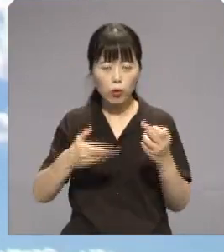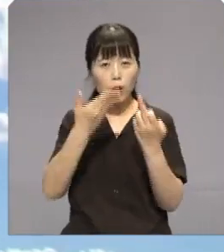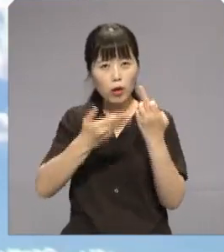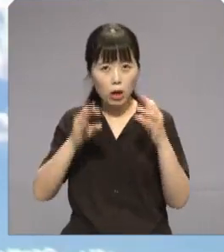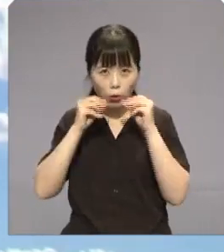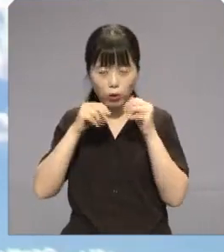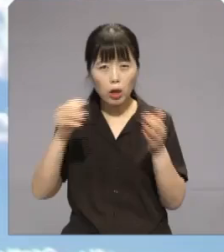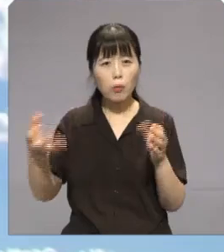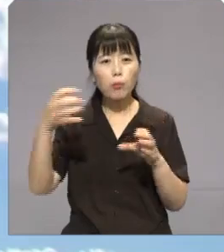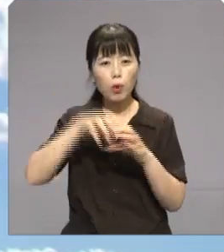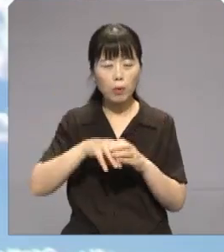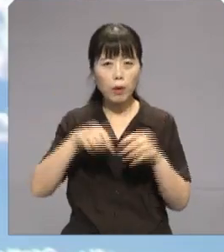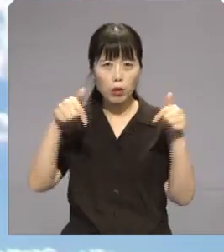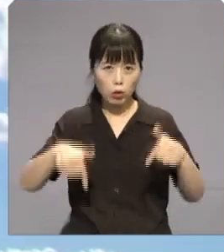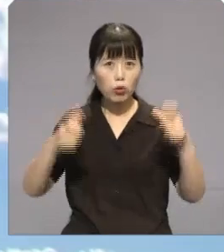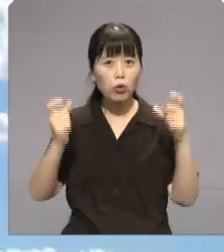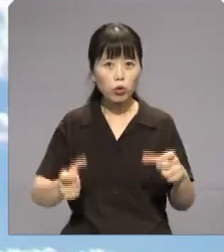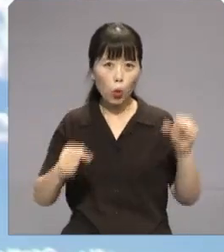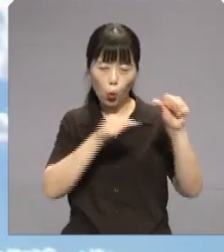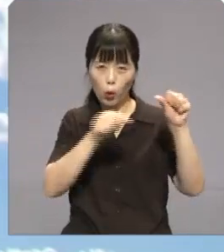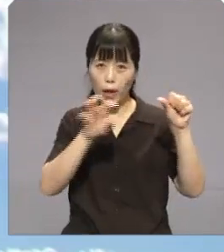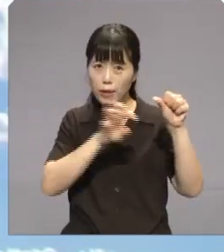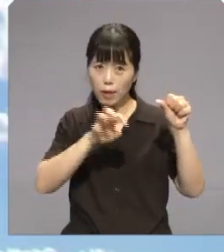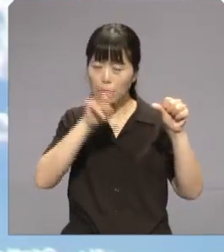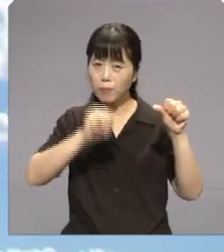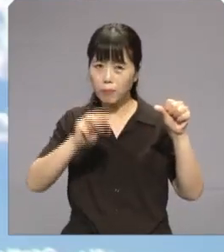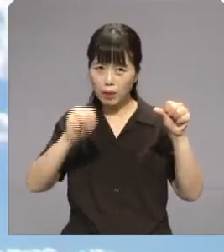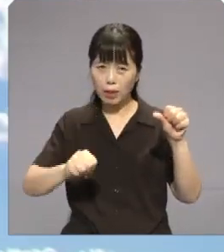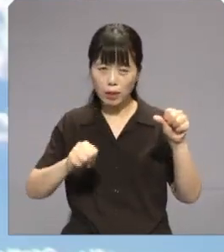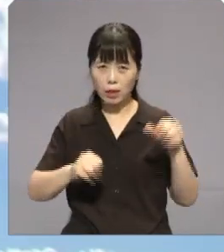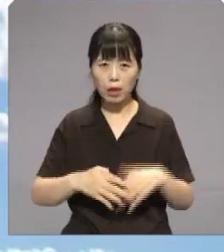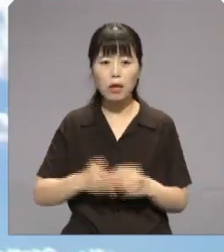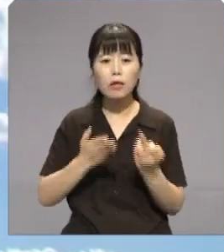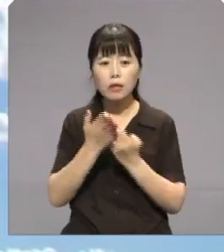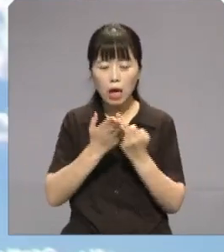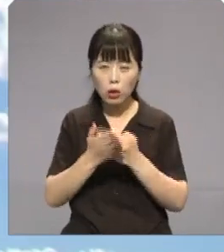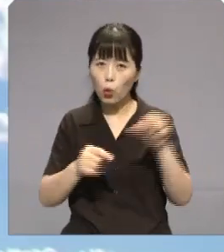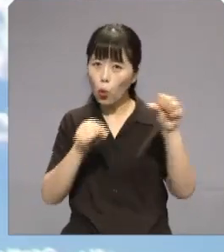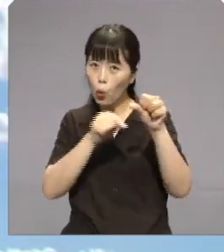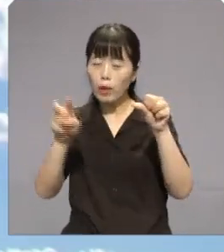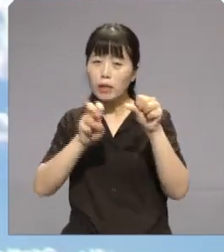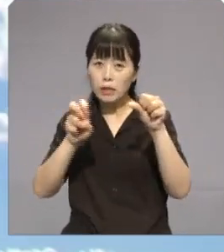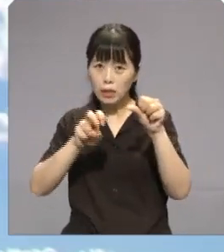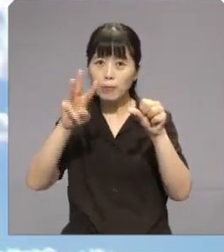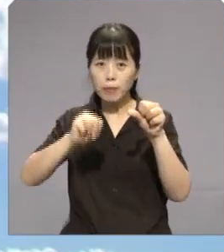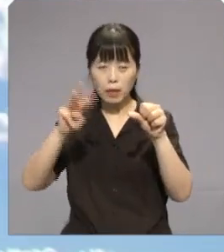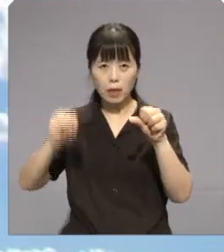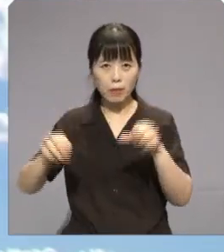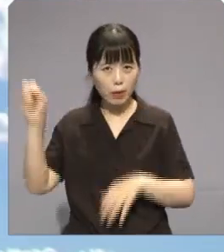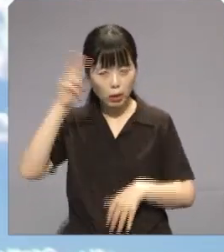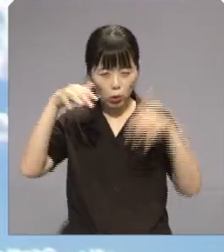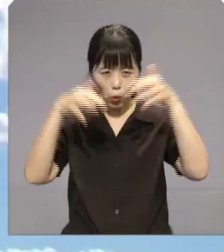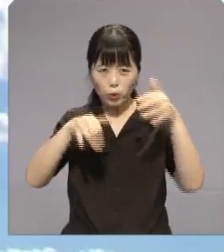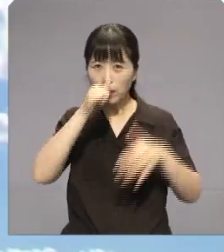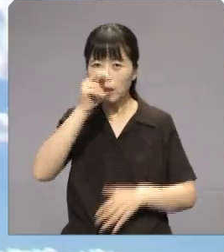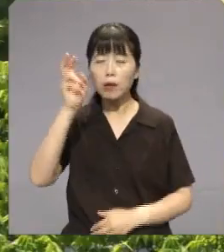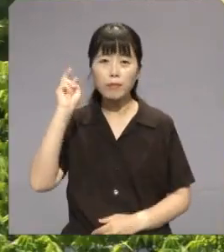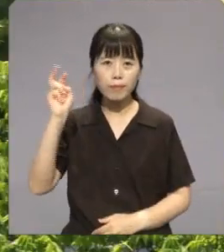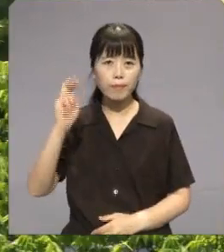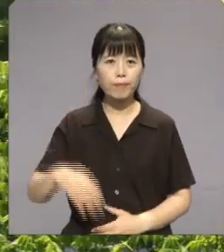강원 내륙을 포함한 서쪽 지역에는 5에서 40mm 제주도에는 5에서 20mm 소나기가